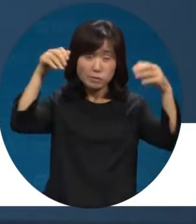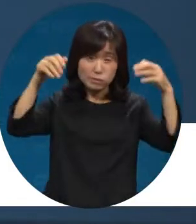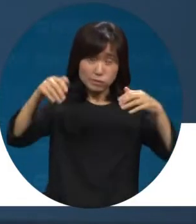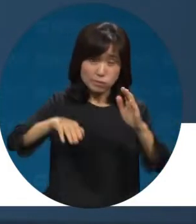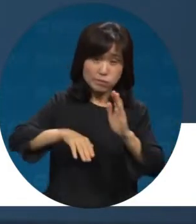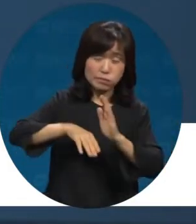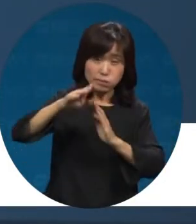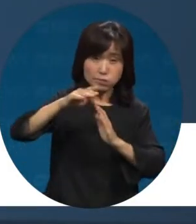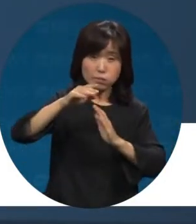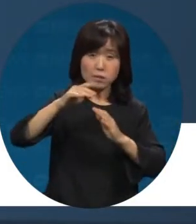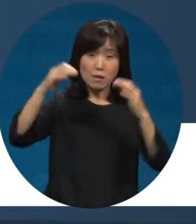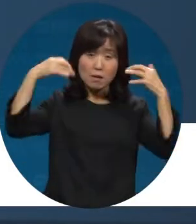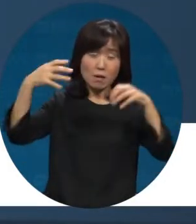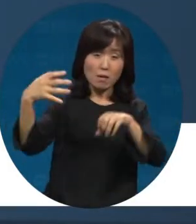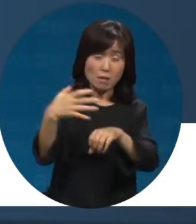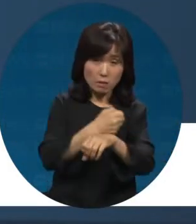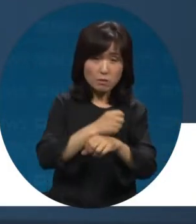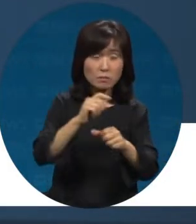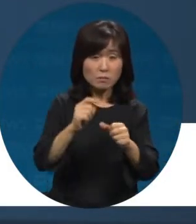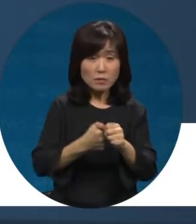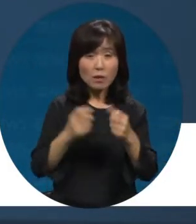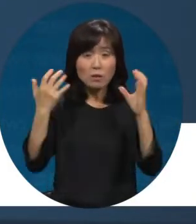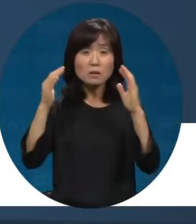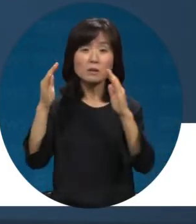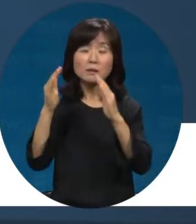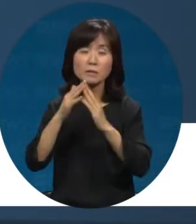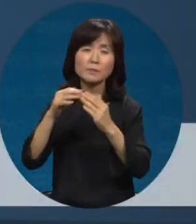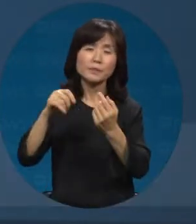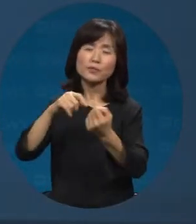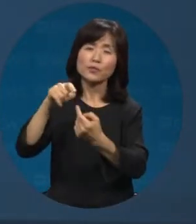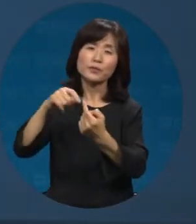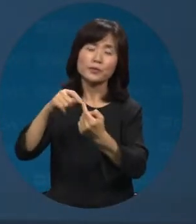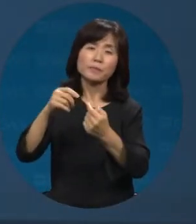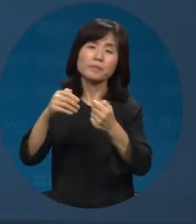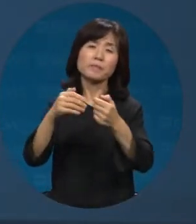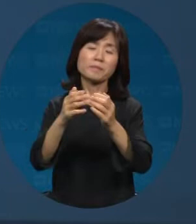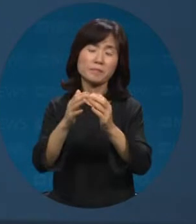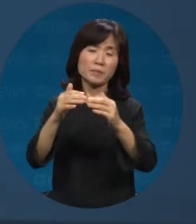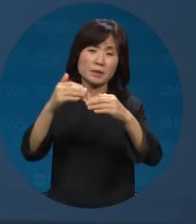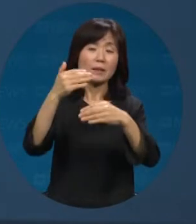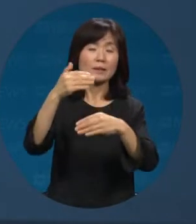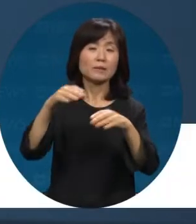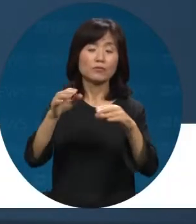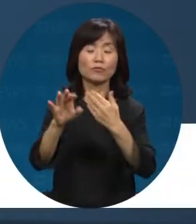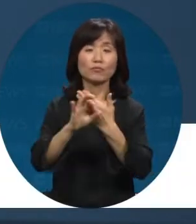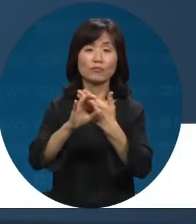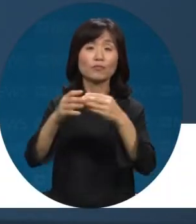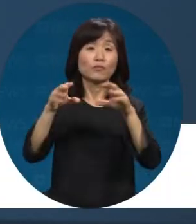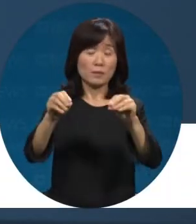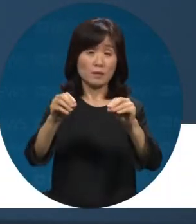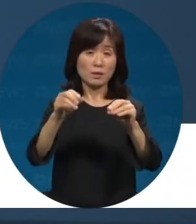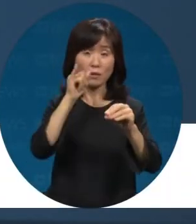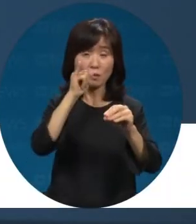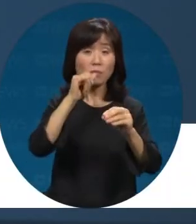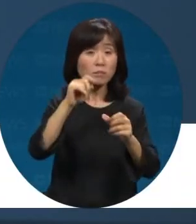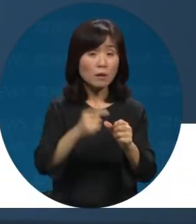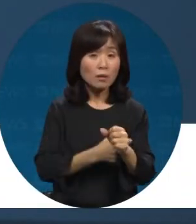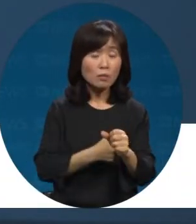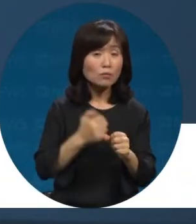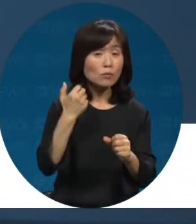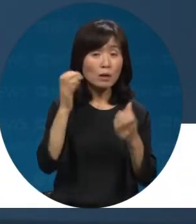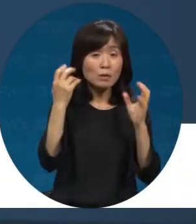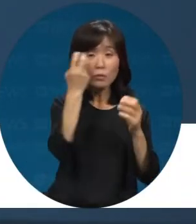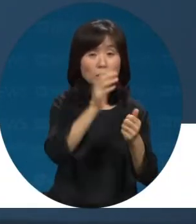어린이집이나 학교 같은 돌봄시설이 운영을 하지 않는 경우가 있는데요 그런 경우에 아이들을 이제 돌보는 사람이 대부분 엄마가 되는